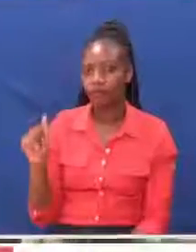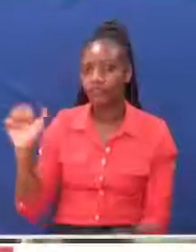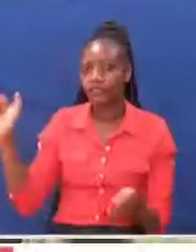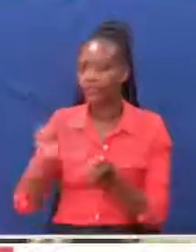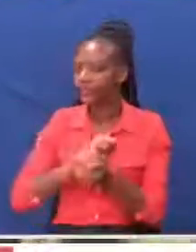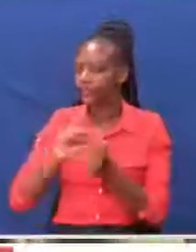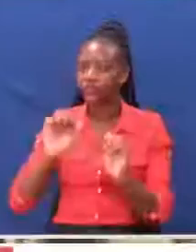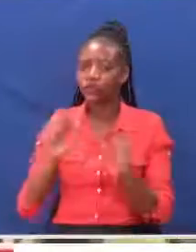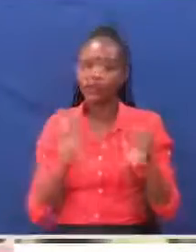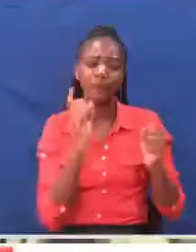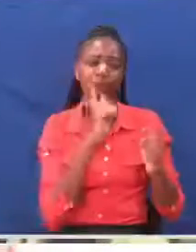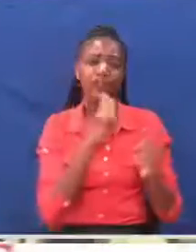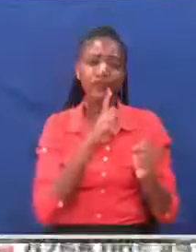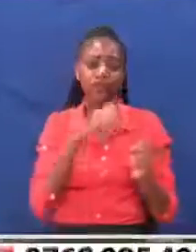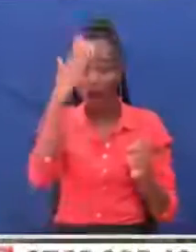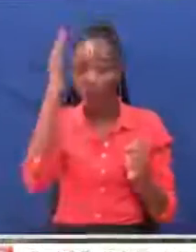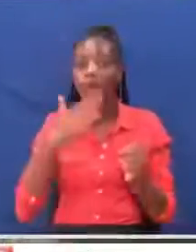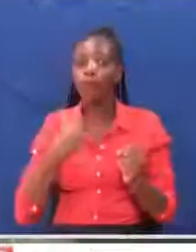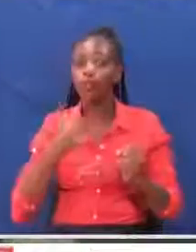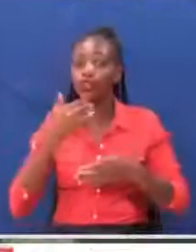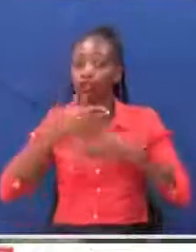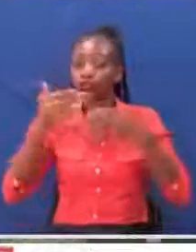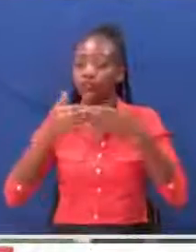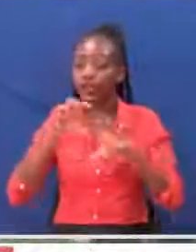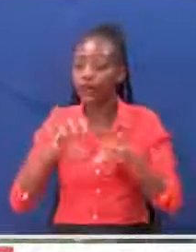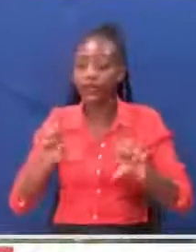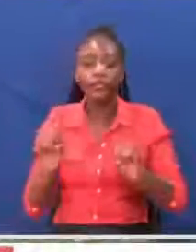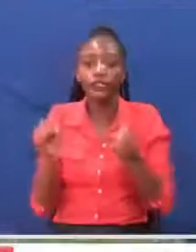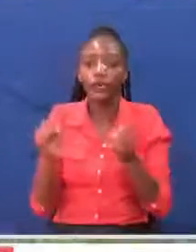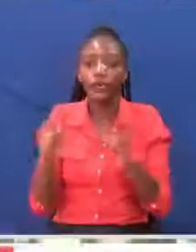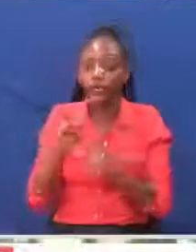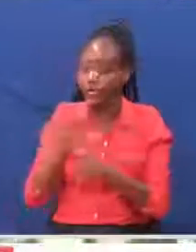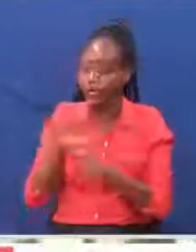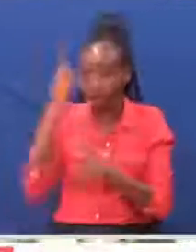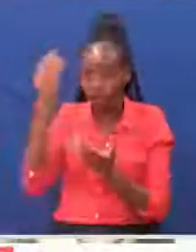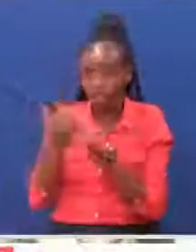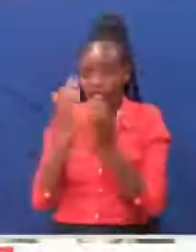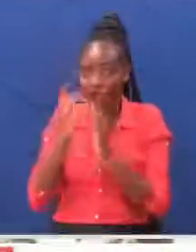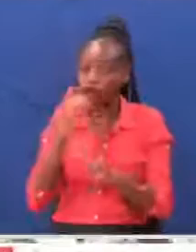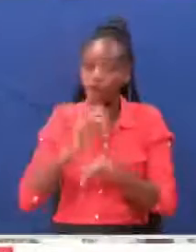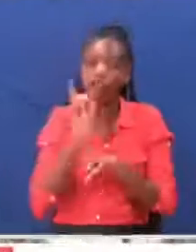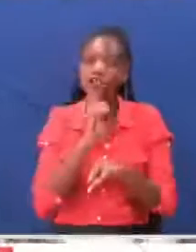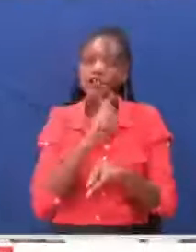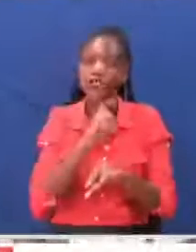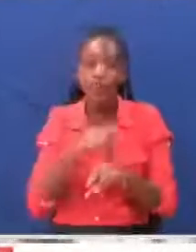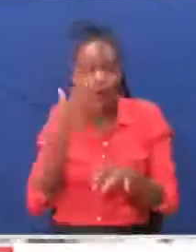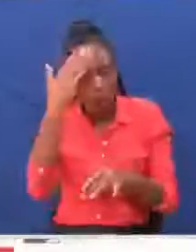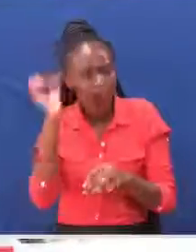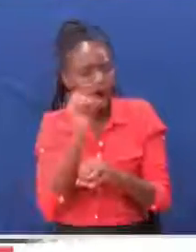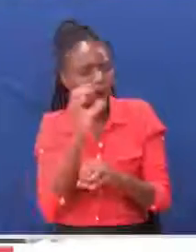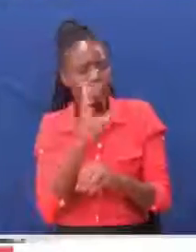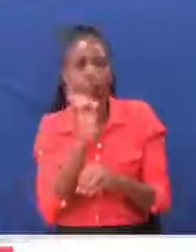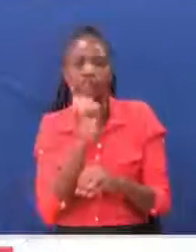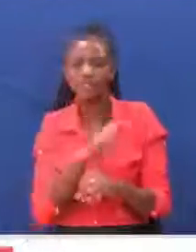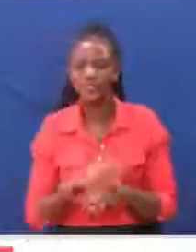mabanda wa Tuwani ili kupisha ujenzi wa soko la kisasa eneo hilo. Wafanyibiashara walioathirika wakilalamikia ubomozi huo.